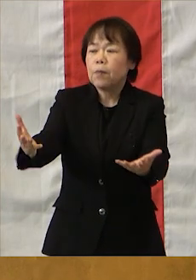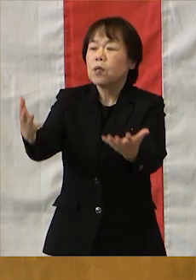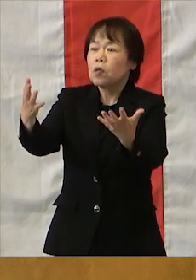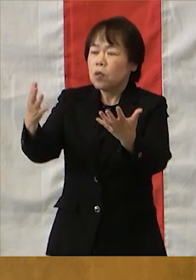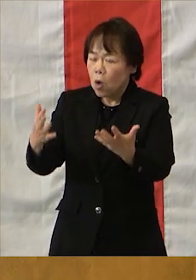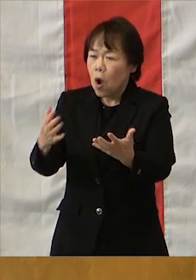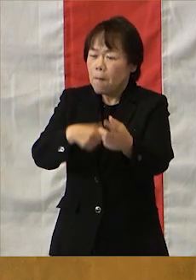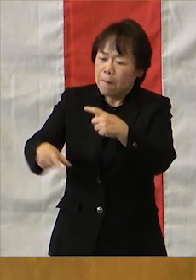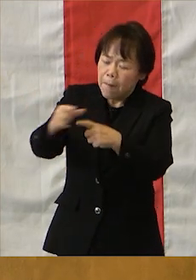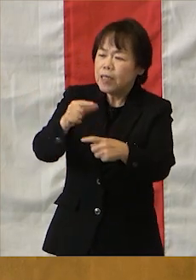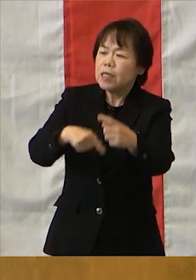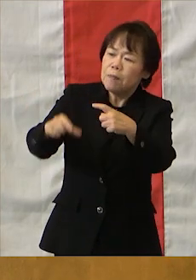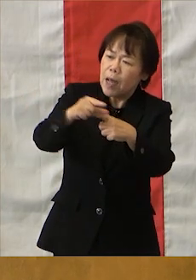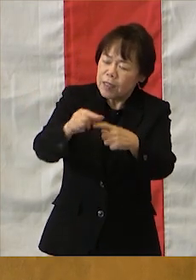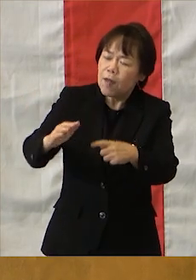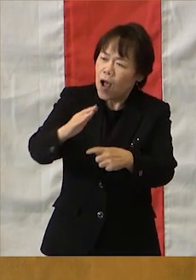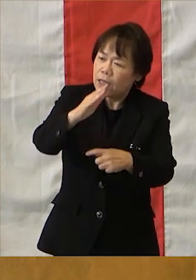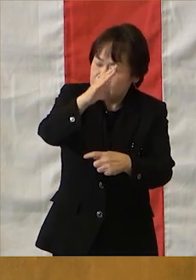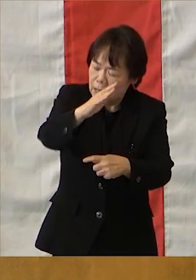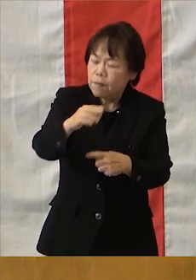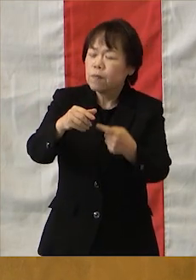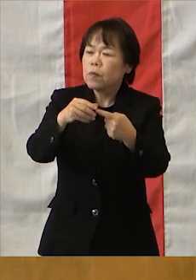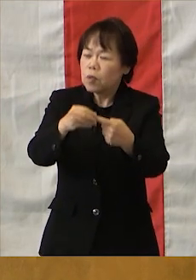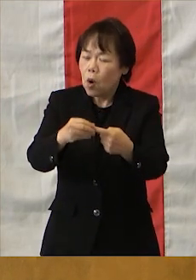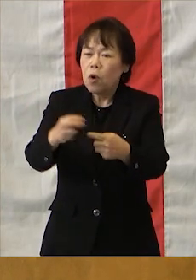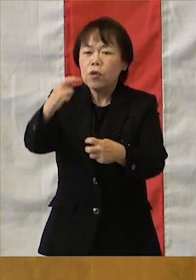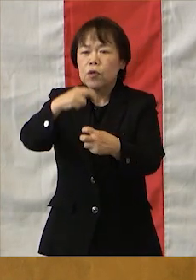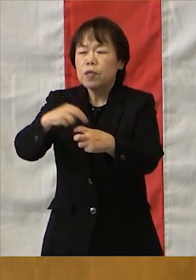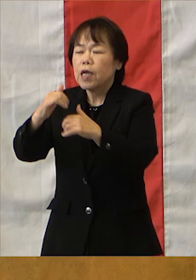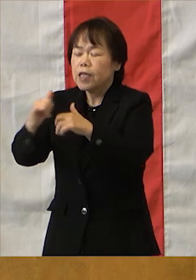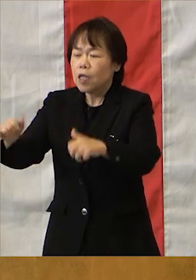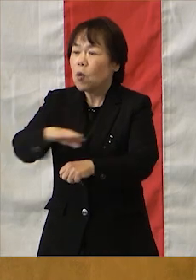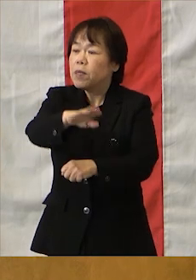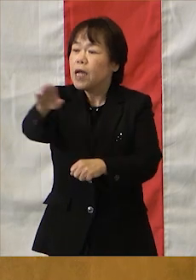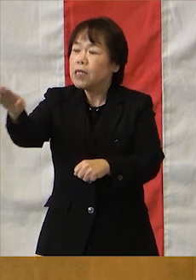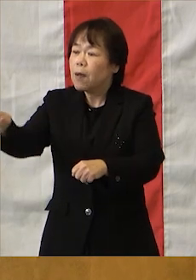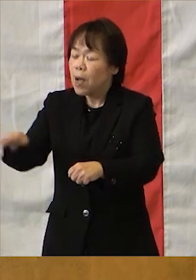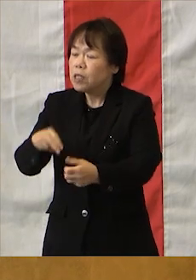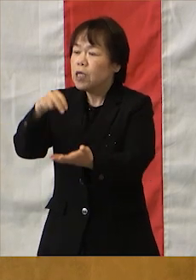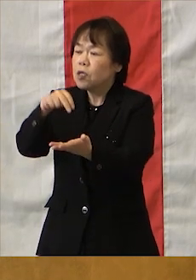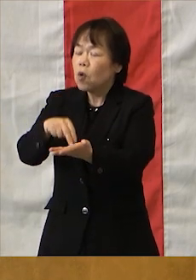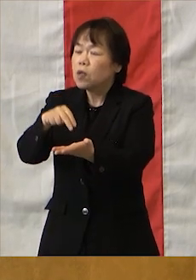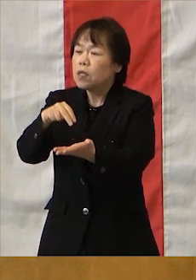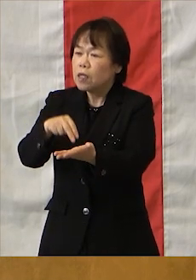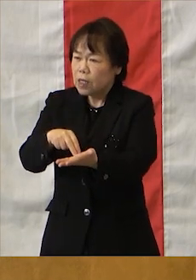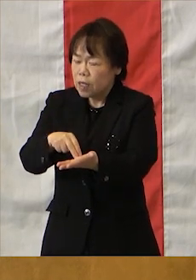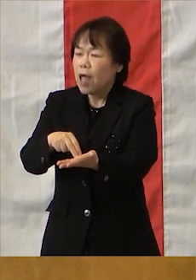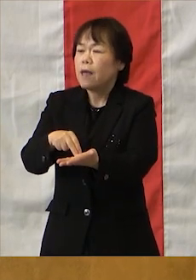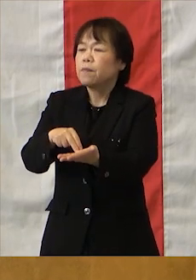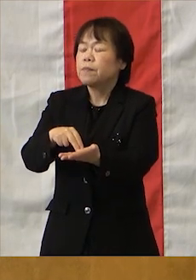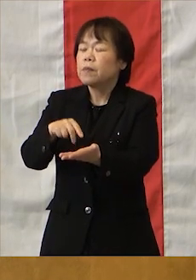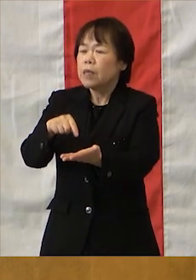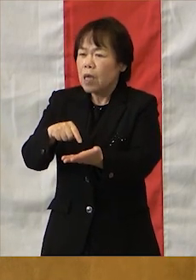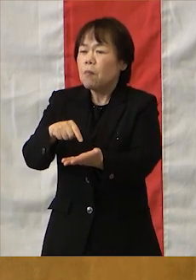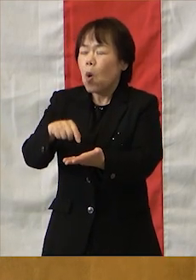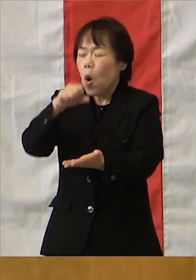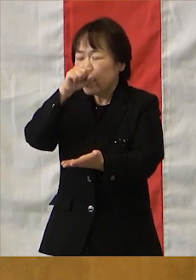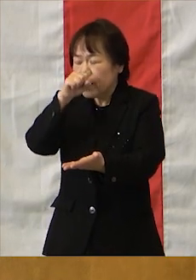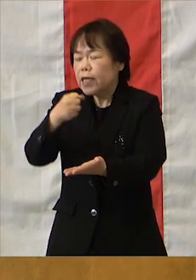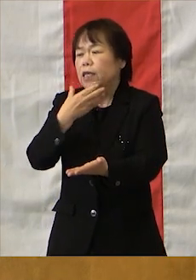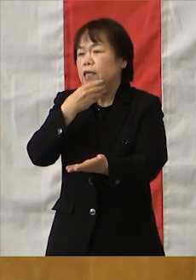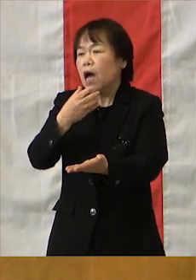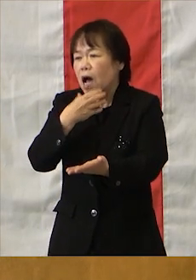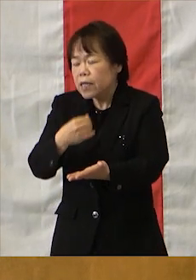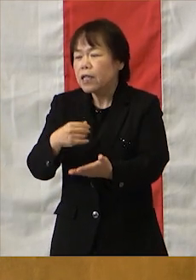様のますますの発展並べにご出席の皆様にとりましてさ大氏都市となりますよう